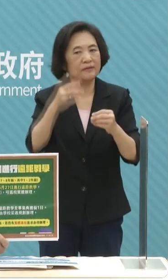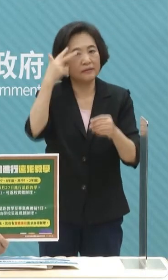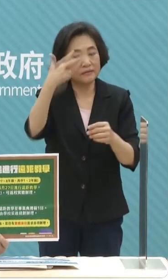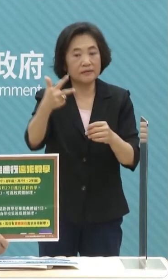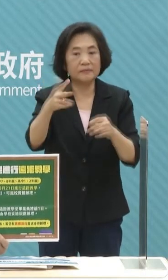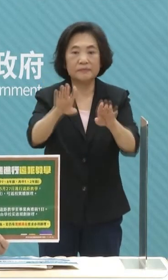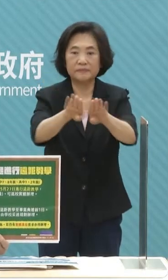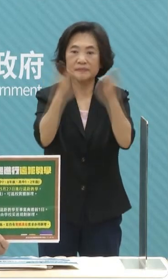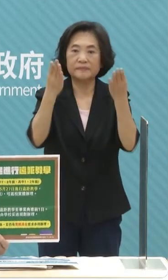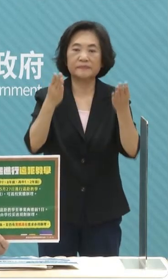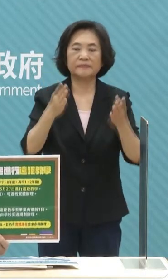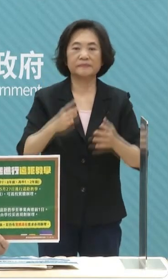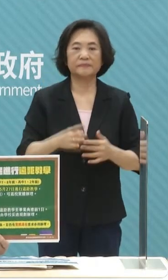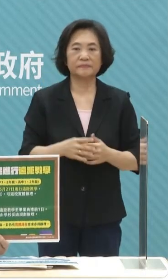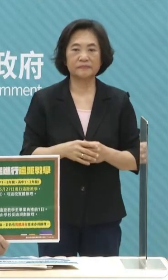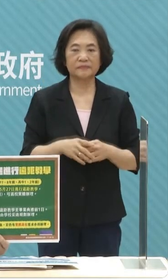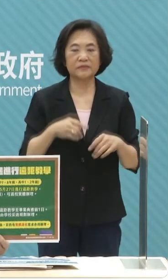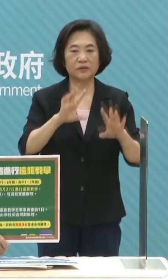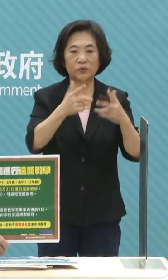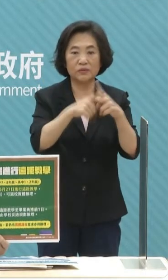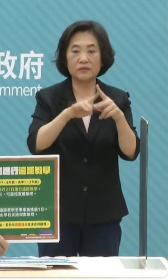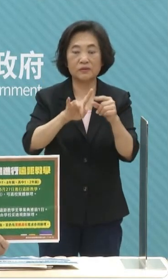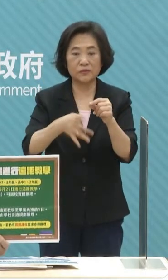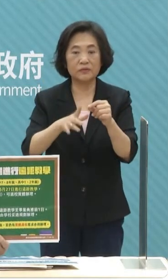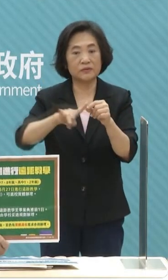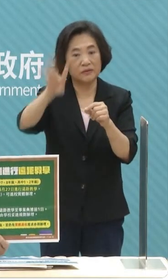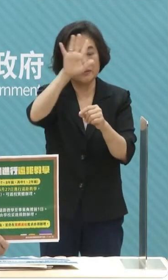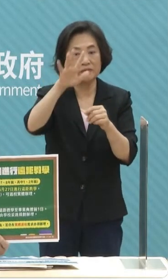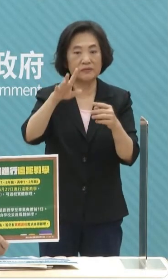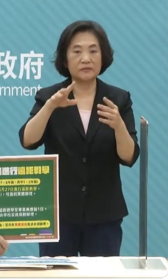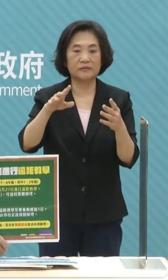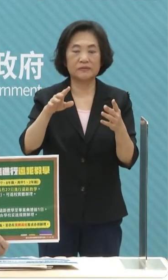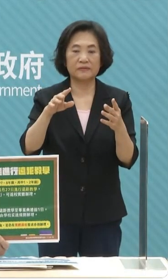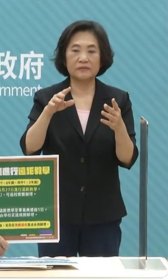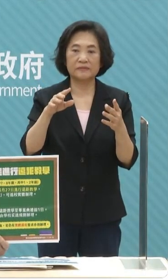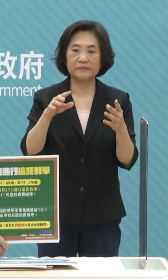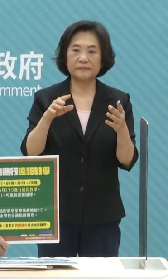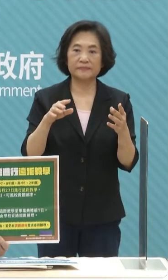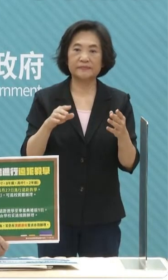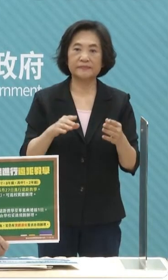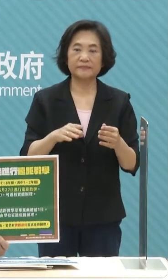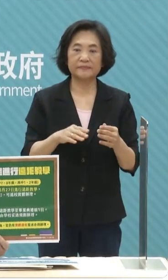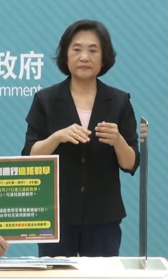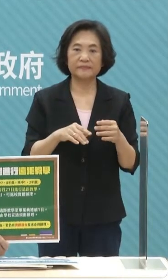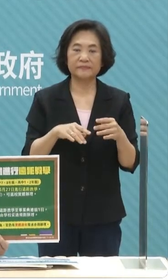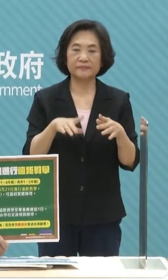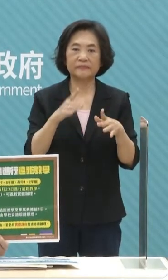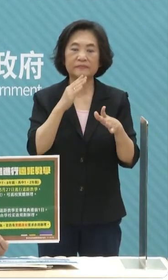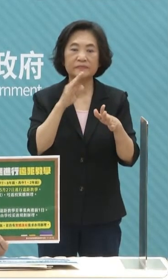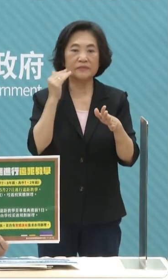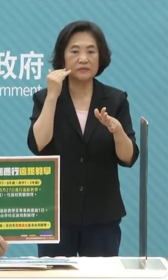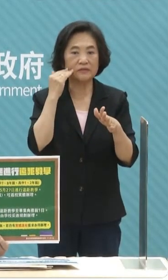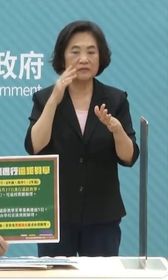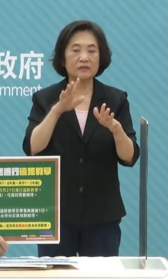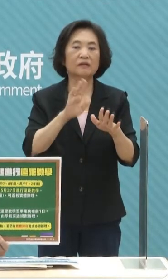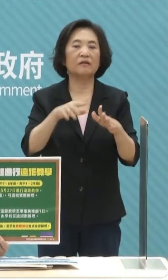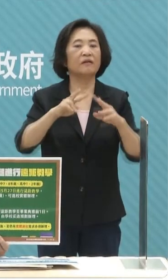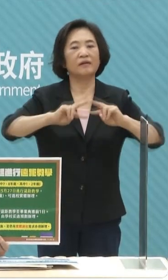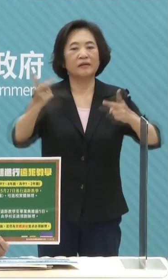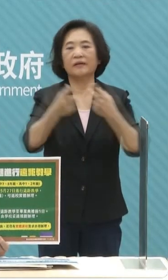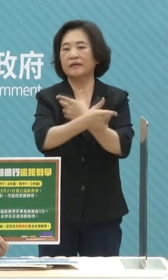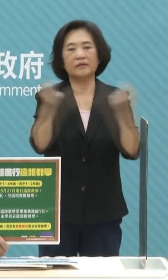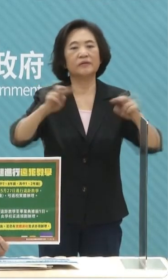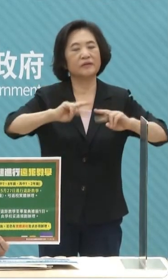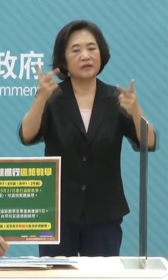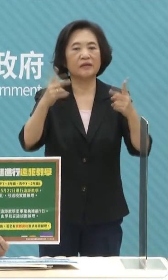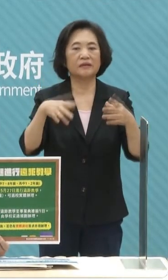你知道哦，国小、国中、高中你知道哦，我们就在实施远距教学。啊，但是这样的哦，有